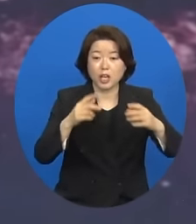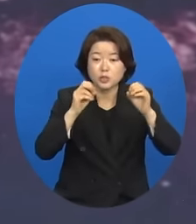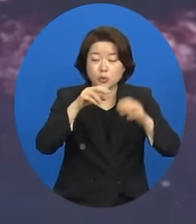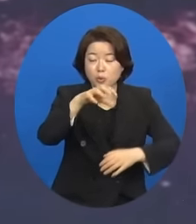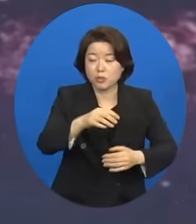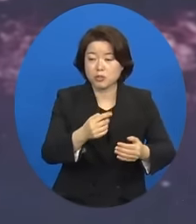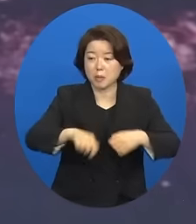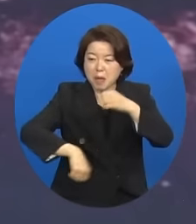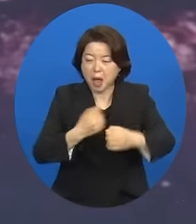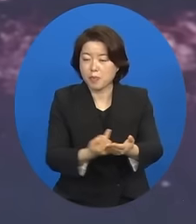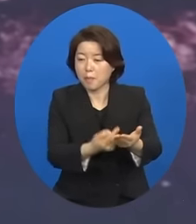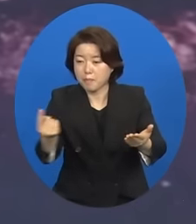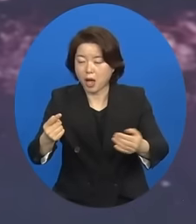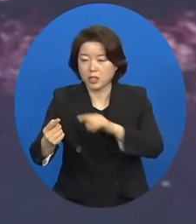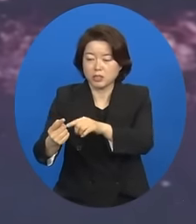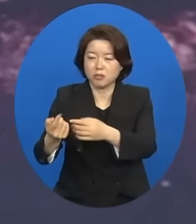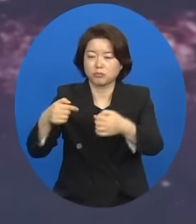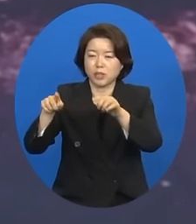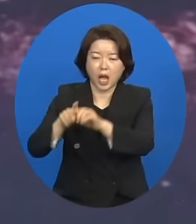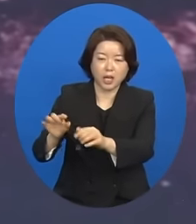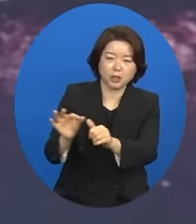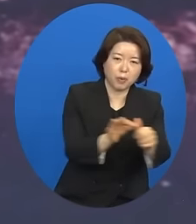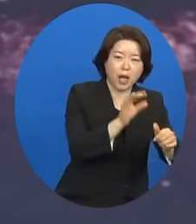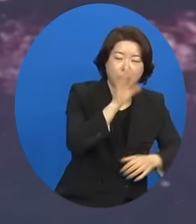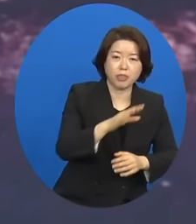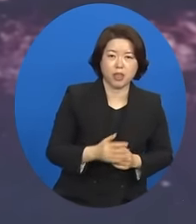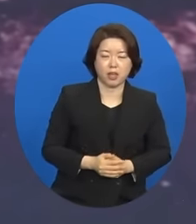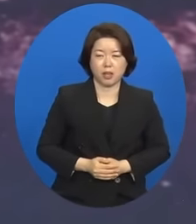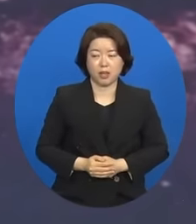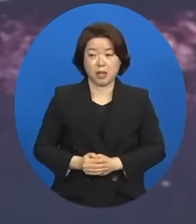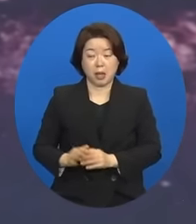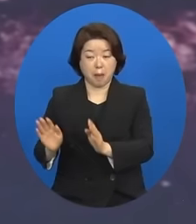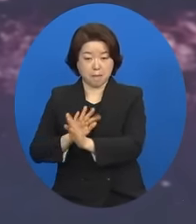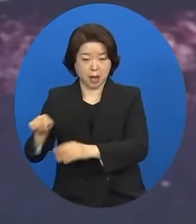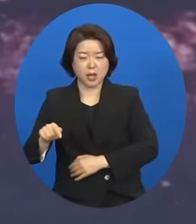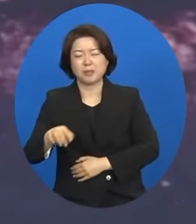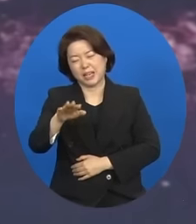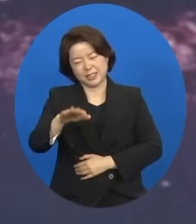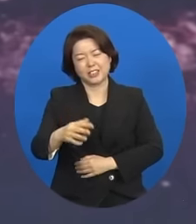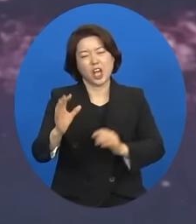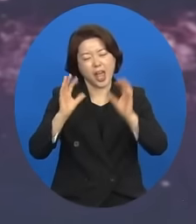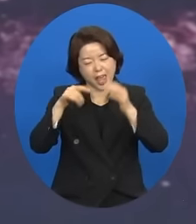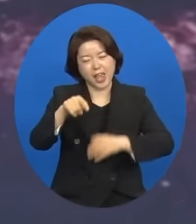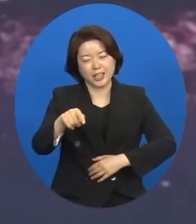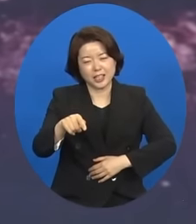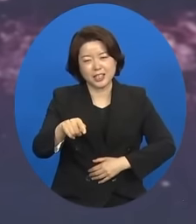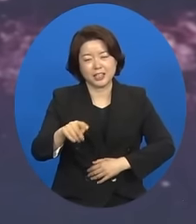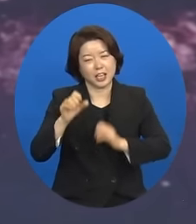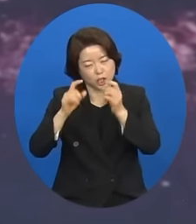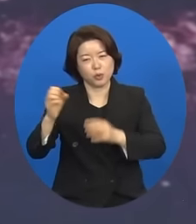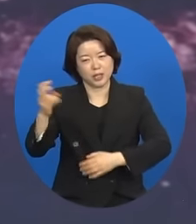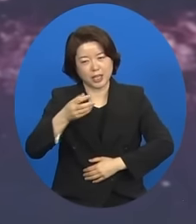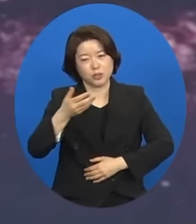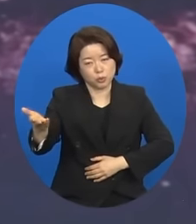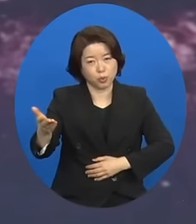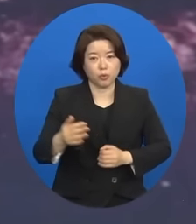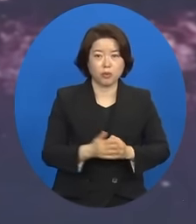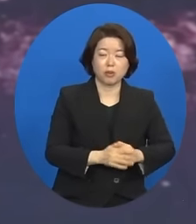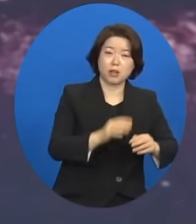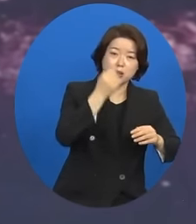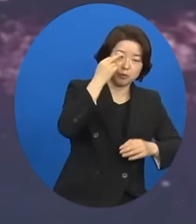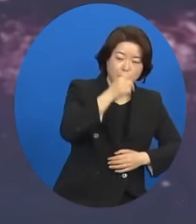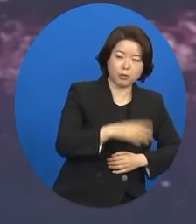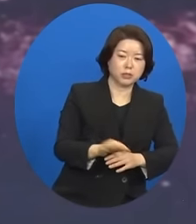얘기한 것이고이 바나바는 그래도 어리니까 기회를 다시 주어야 되지 않겠느냐라는이